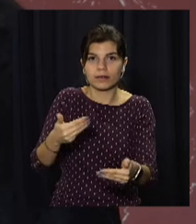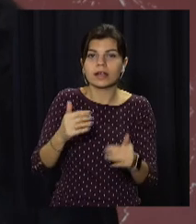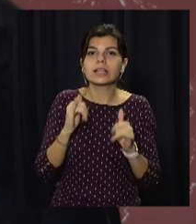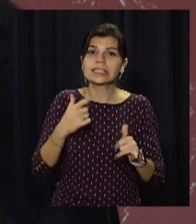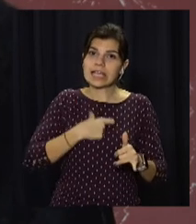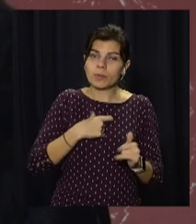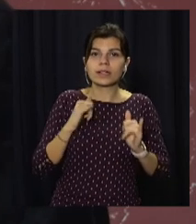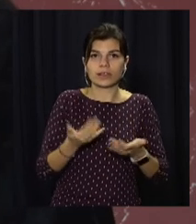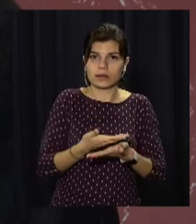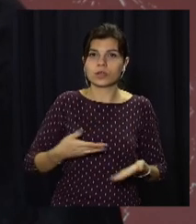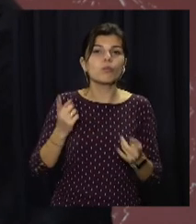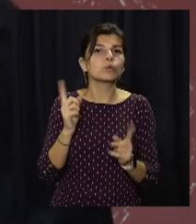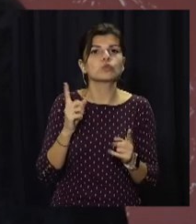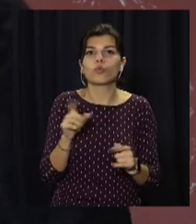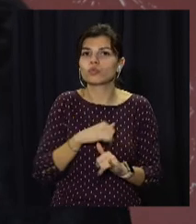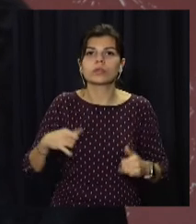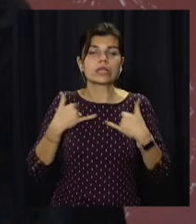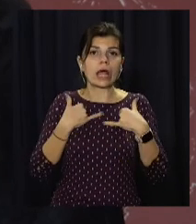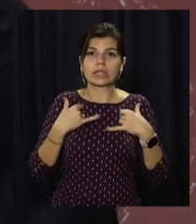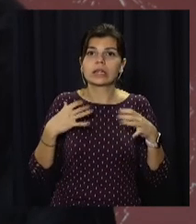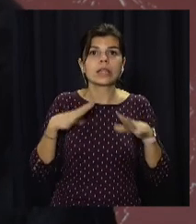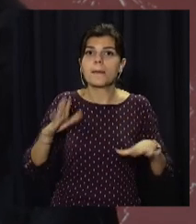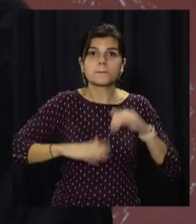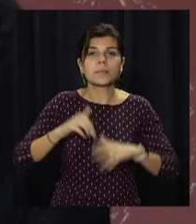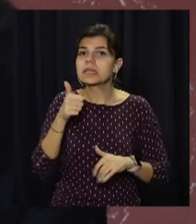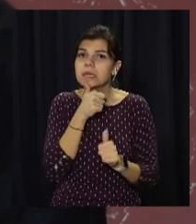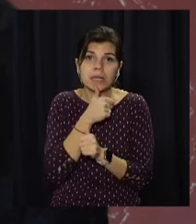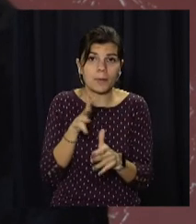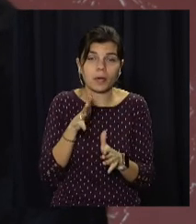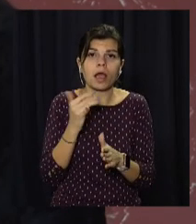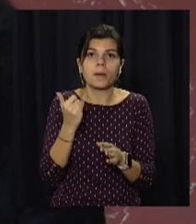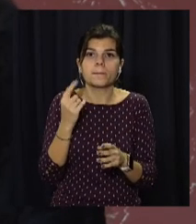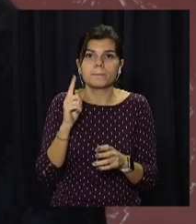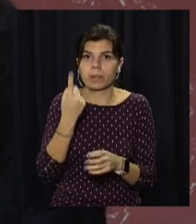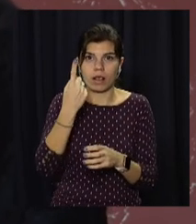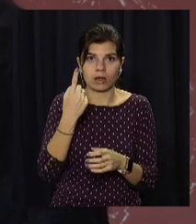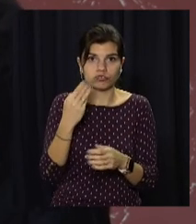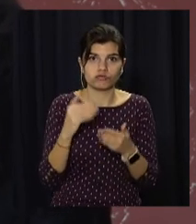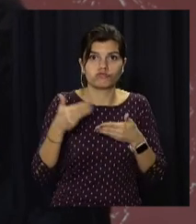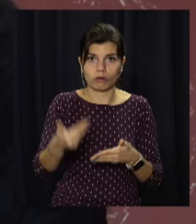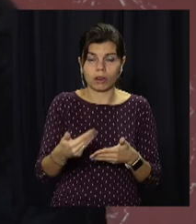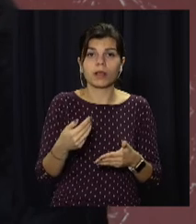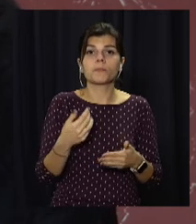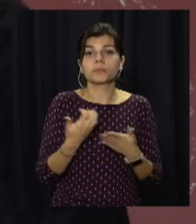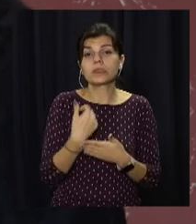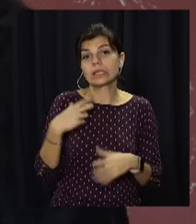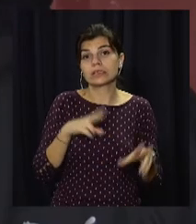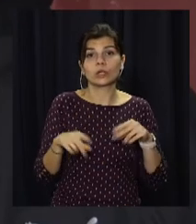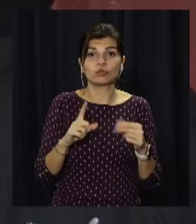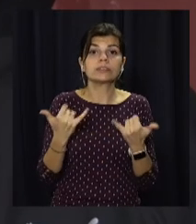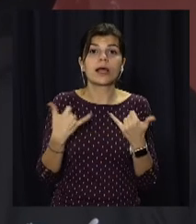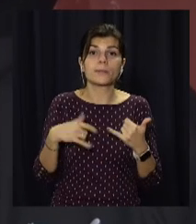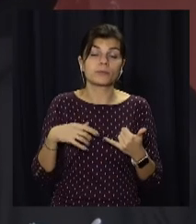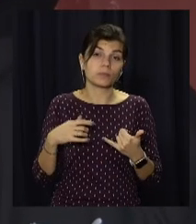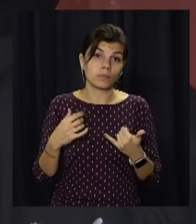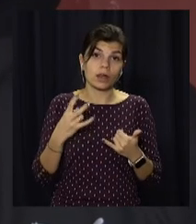для себе, і для нас, бо в нас не було практики, практичного досвіду, в нас була лише теорія, і мені здається, що зараз ми вже